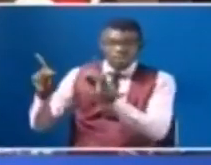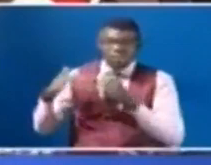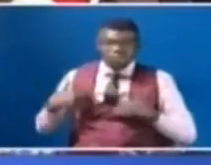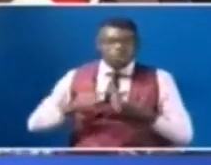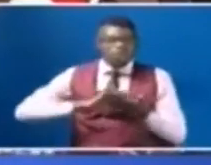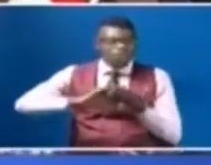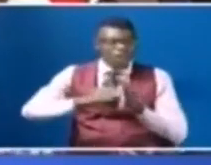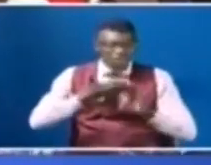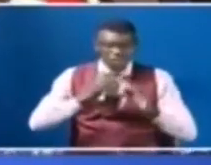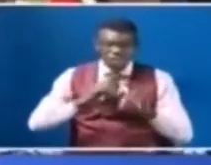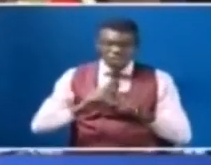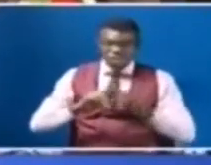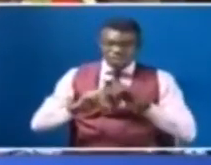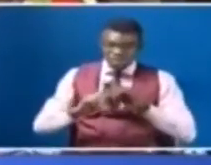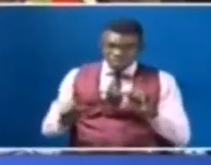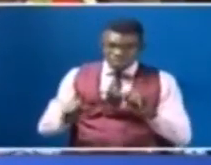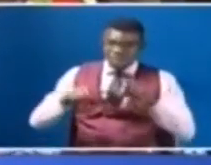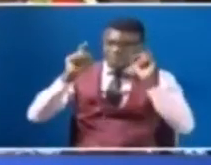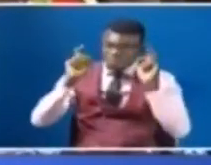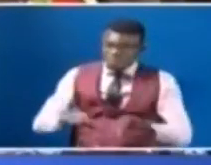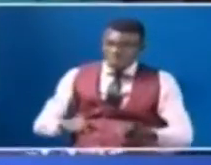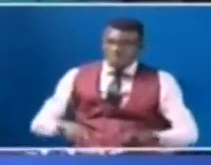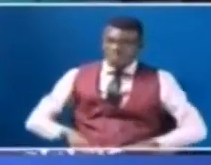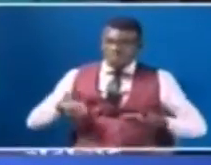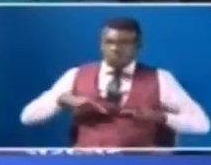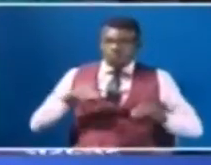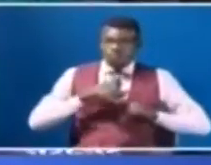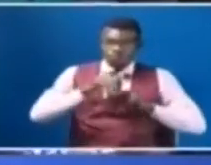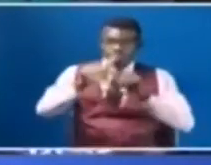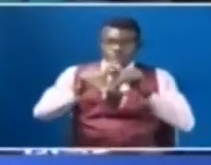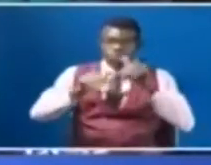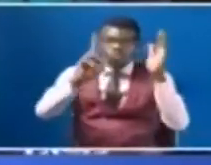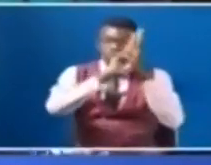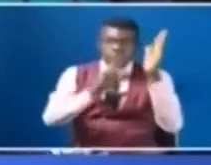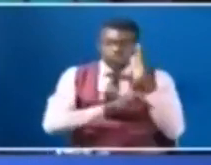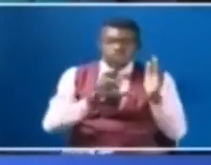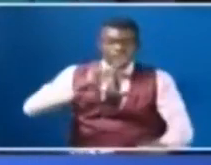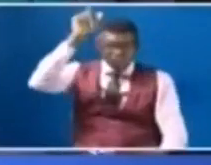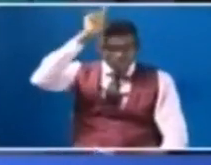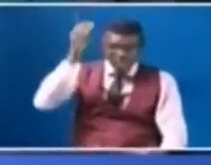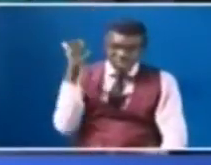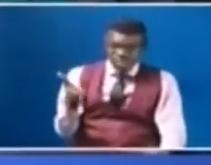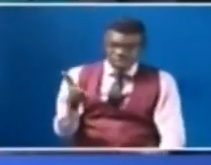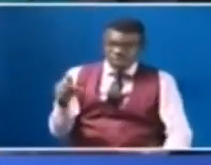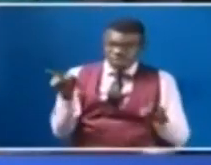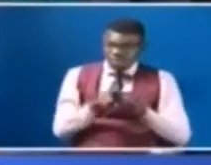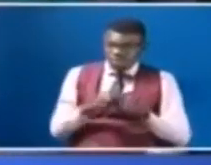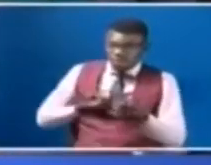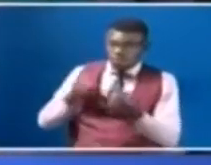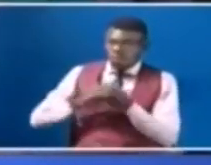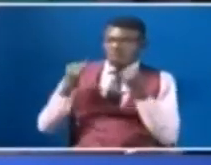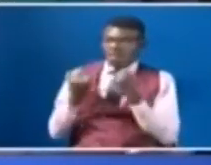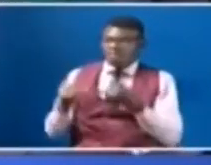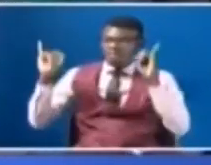japo kwa muda, ila atalazimika kuishi kwa mujibu wa kanuni na matakwa ya wanakijiji, ikiwemo kumpa uhuru mkewe pamoja